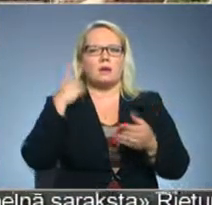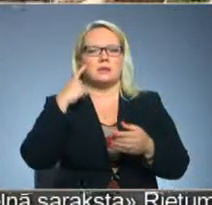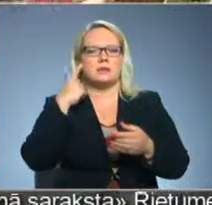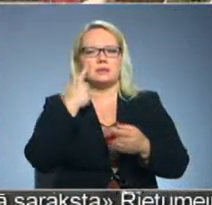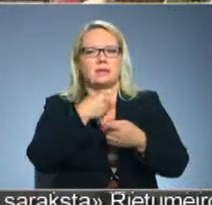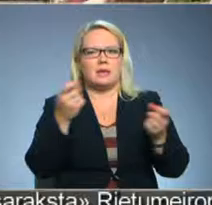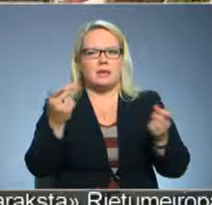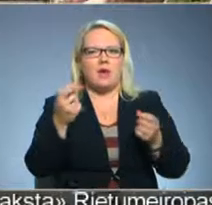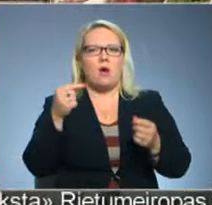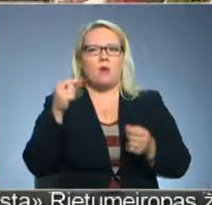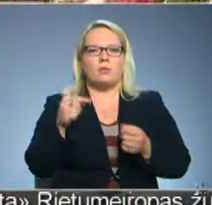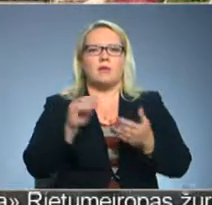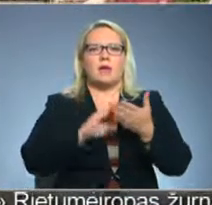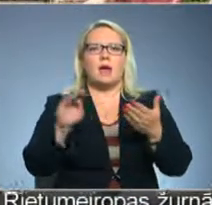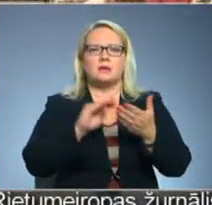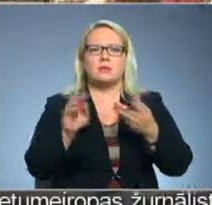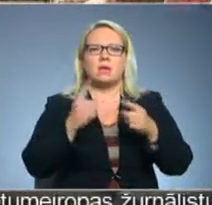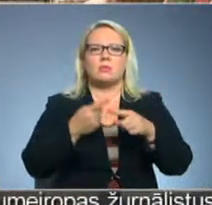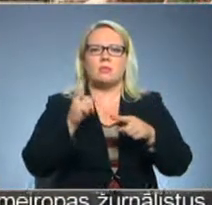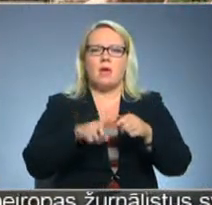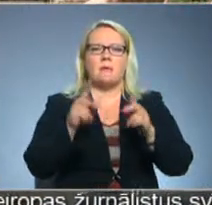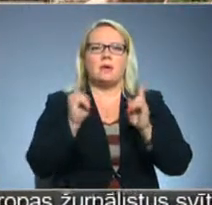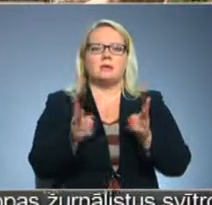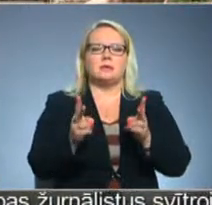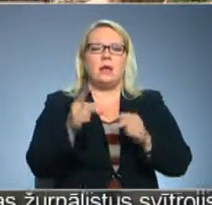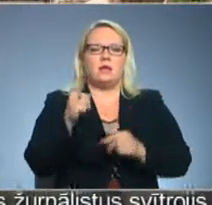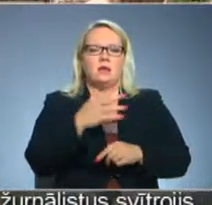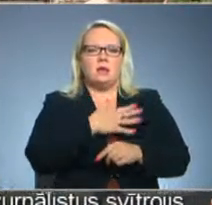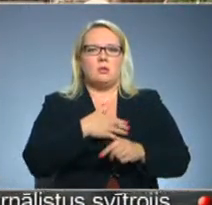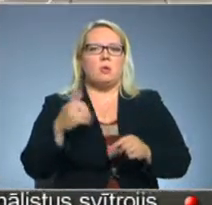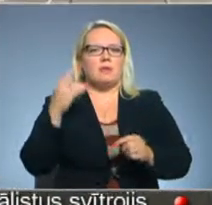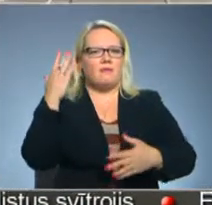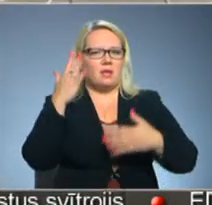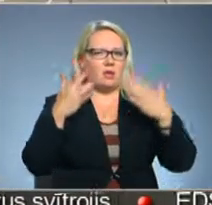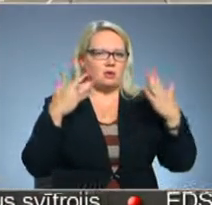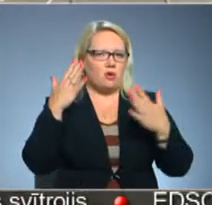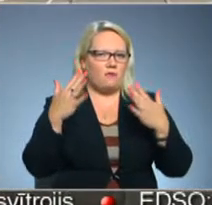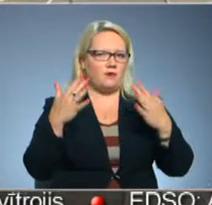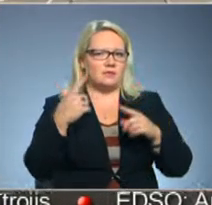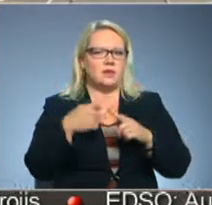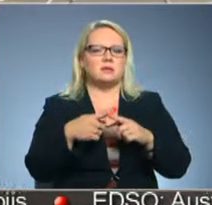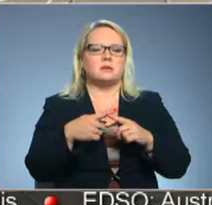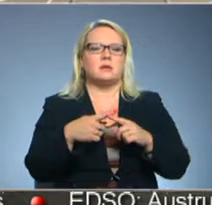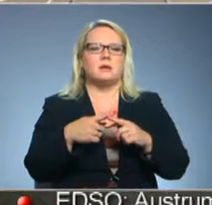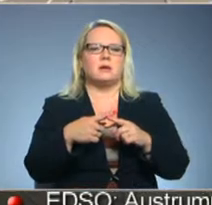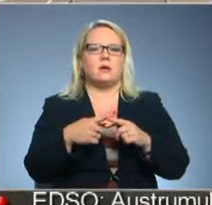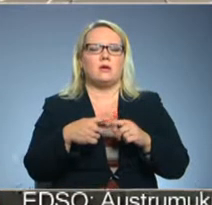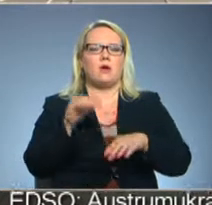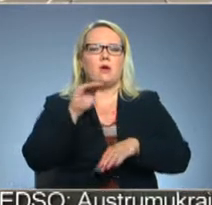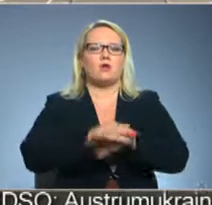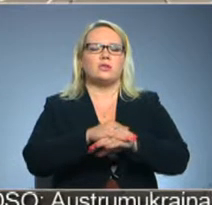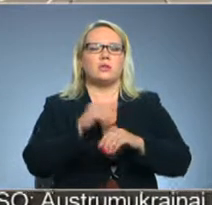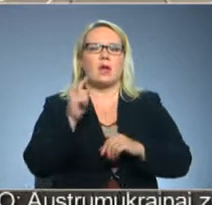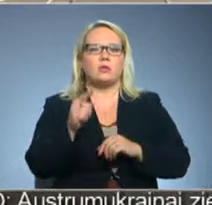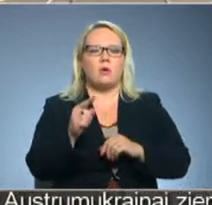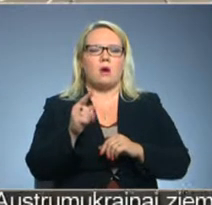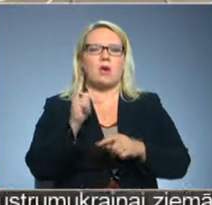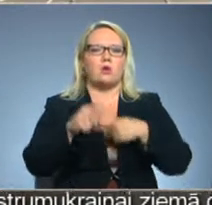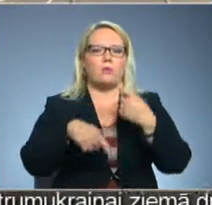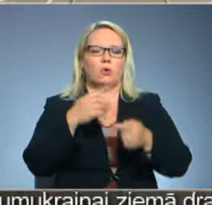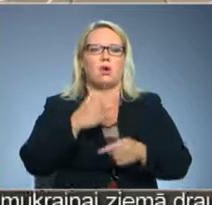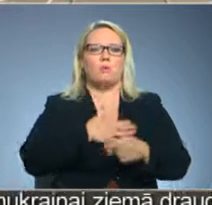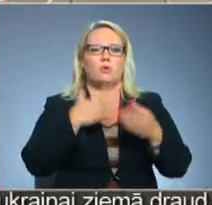skolas ielām, jaunieši nāca ārā un rakstīja dzejas rindas uz trotuāra. Lielākoties vidusskolēni ar krītu rakstīja Raiņa dzejas rindas, bija lasāmi